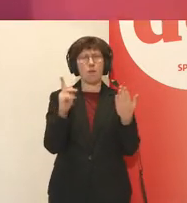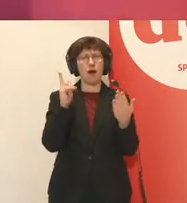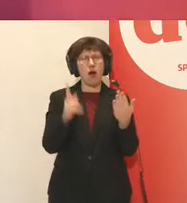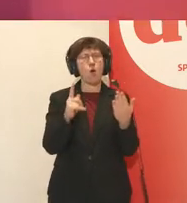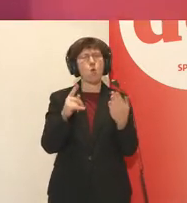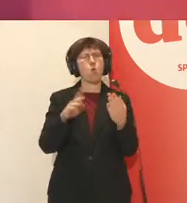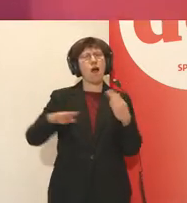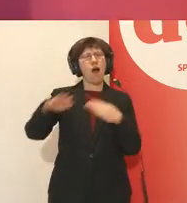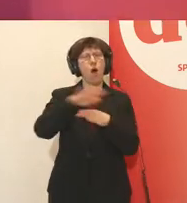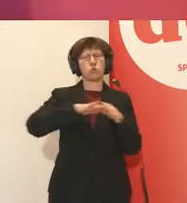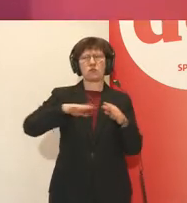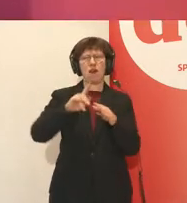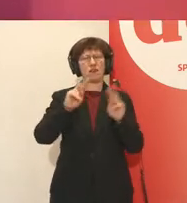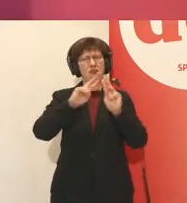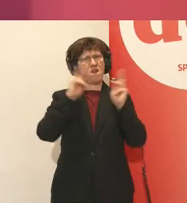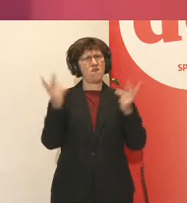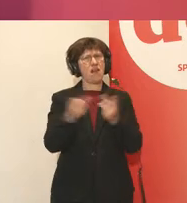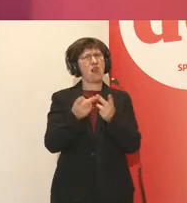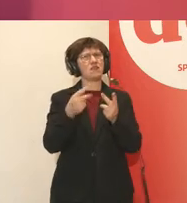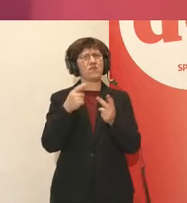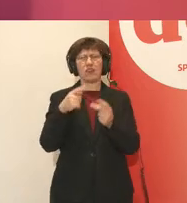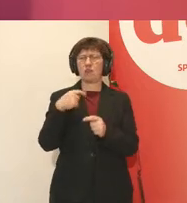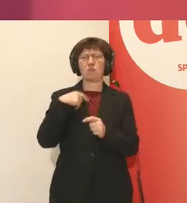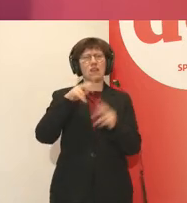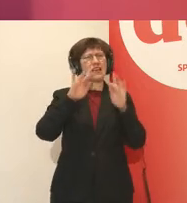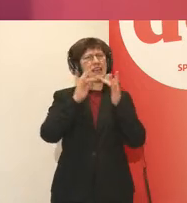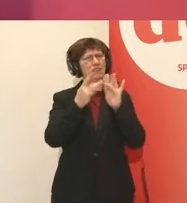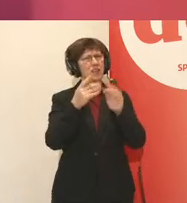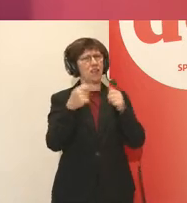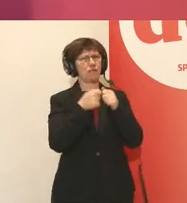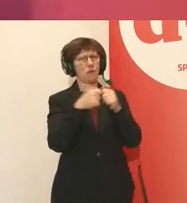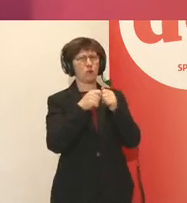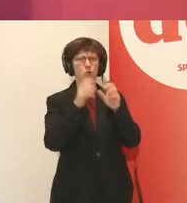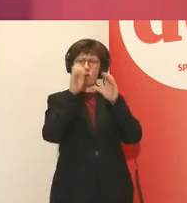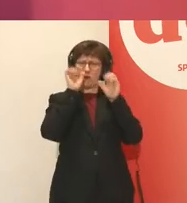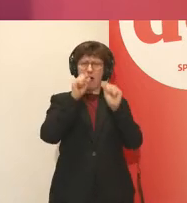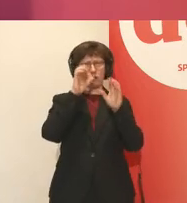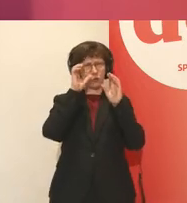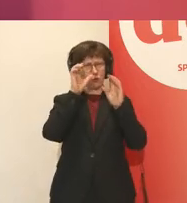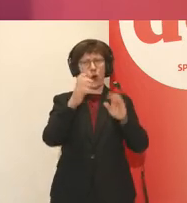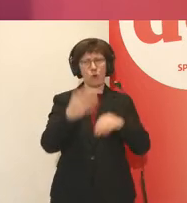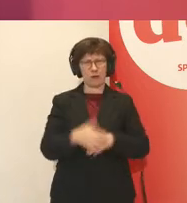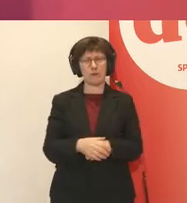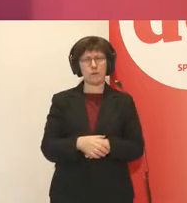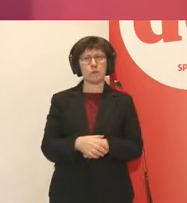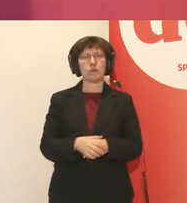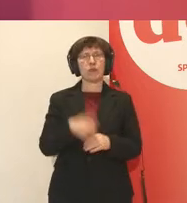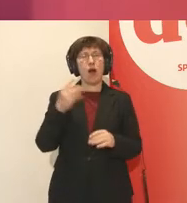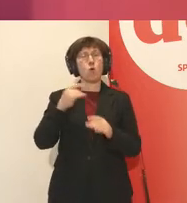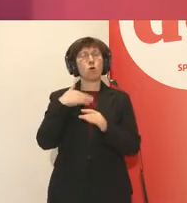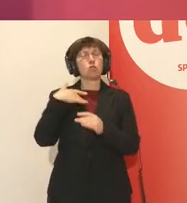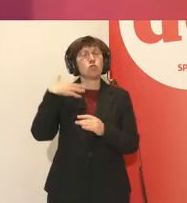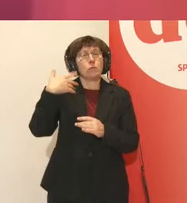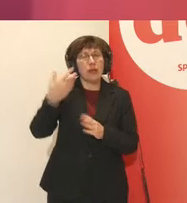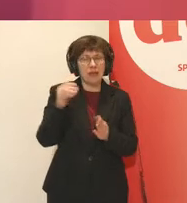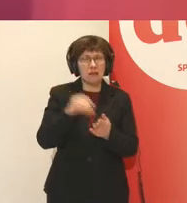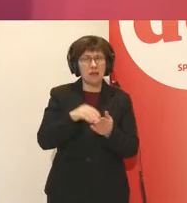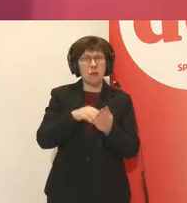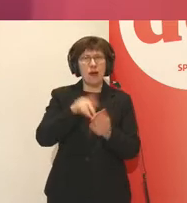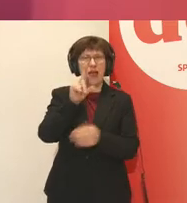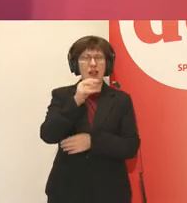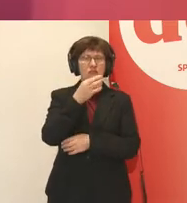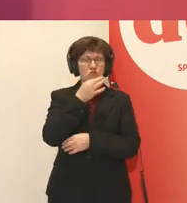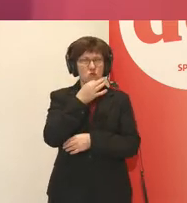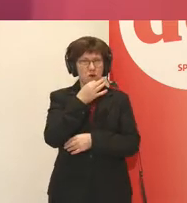auch aus dem ausland und der ganzen welt überall wo man eine internetverbindung hat er auch später kommt um 11 uhr